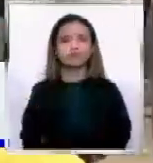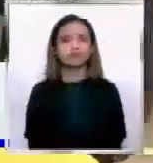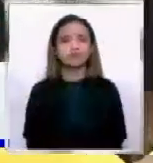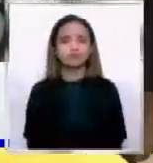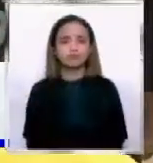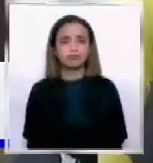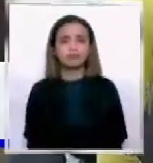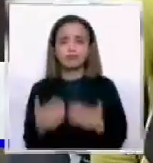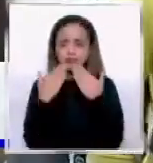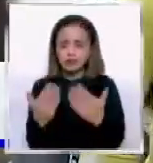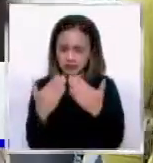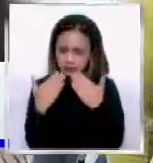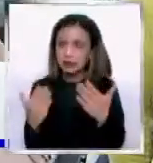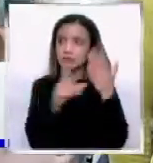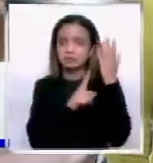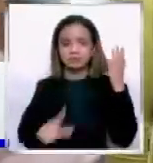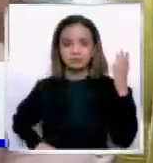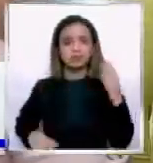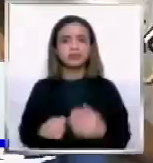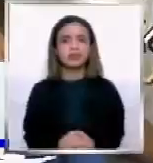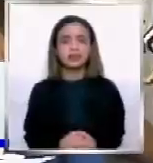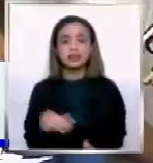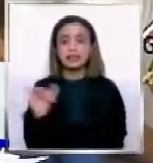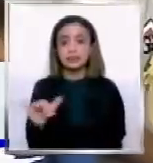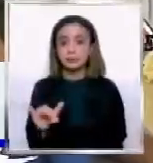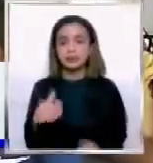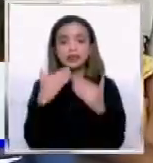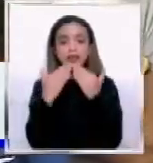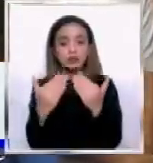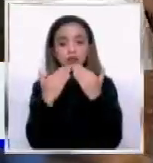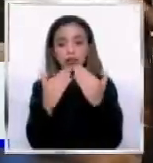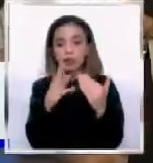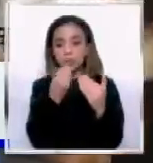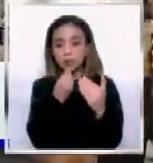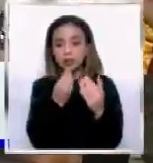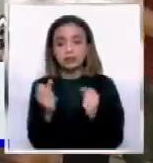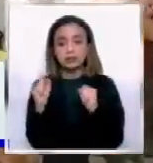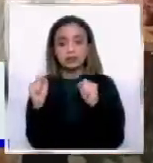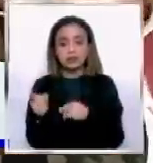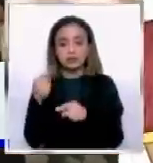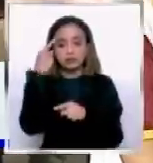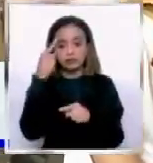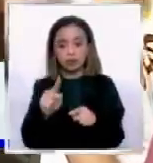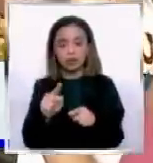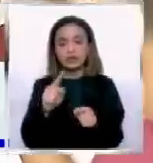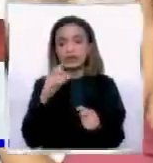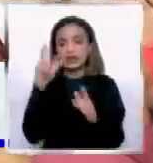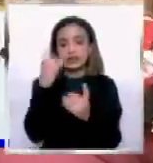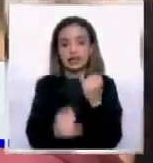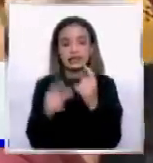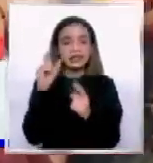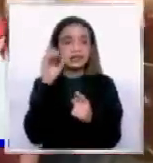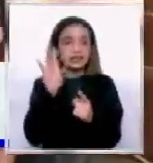Thank you, God. Thank you, Lord. Tulad ni Christian, pasasalamat din ang gustong iparating ng mga dumagsa para sa Siete Palabras o ang huling pitong salita ng